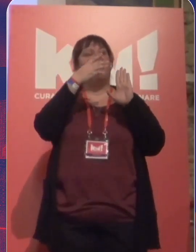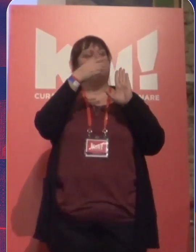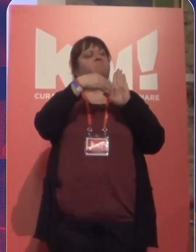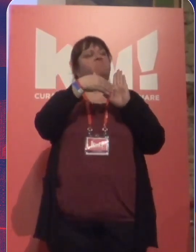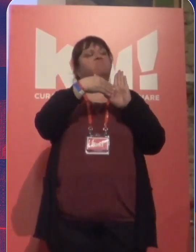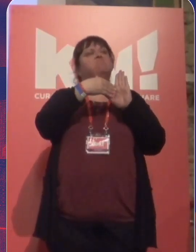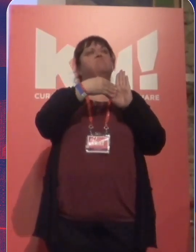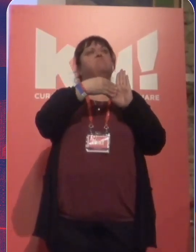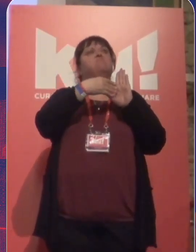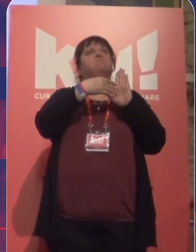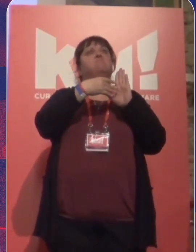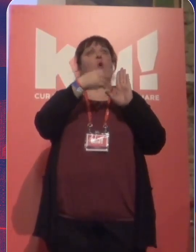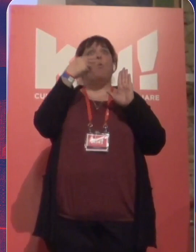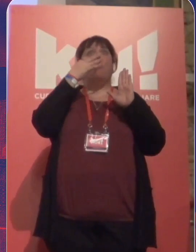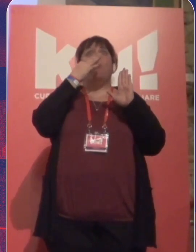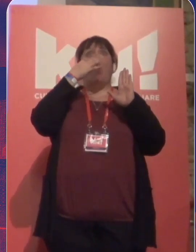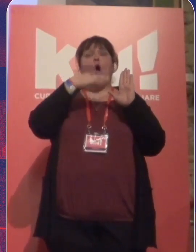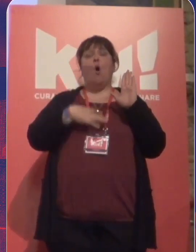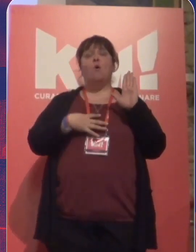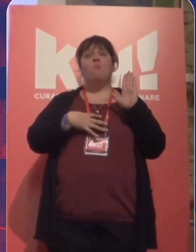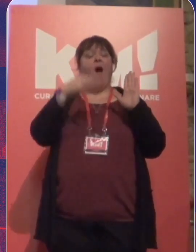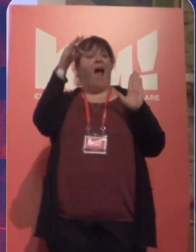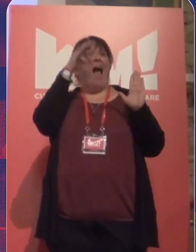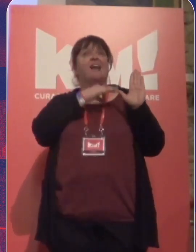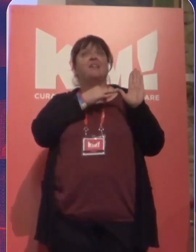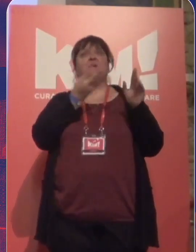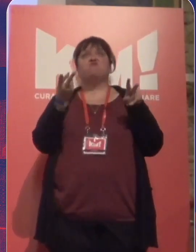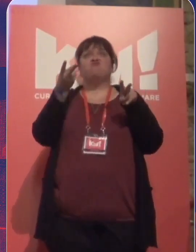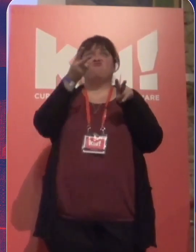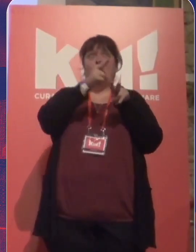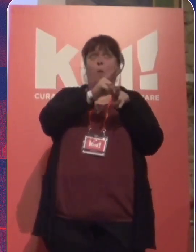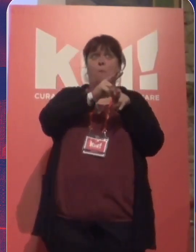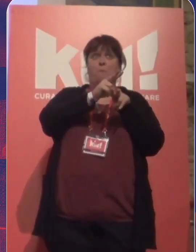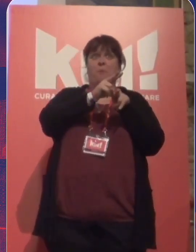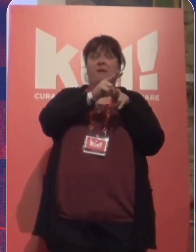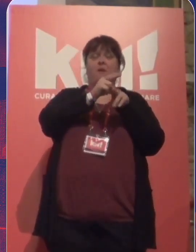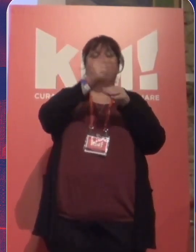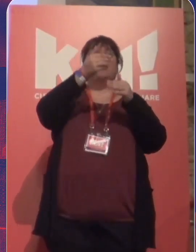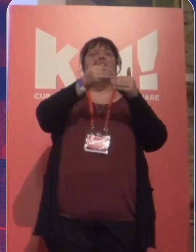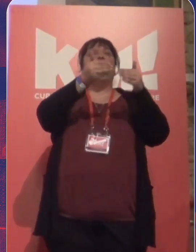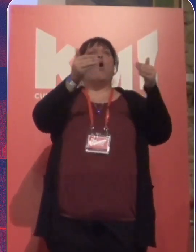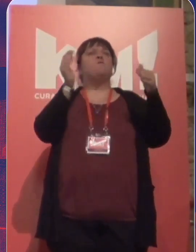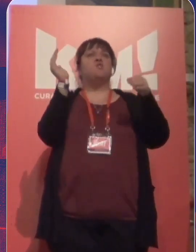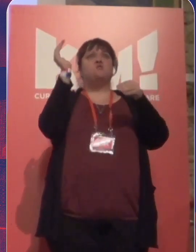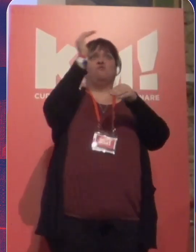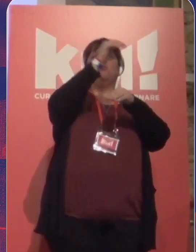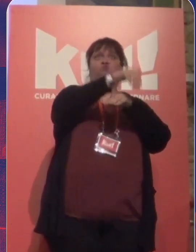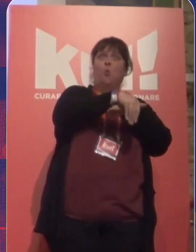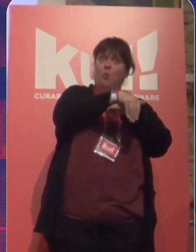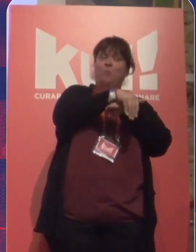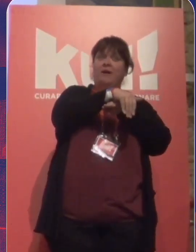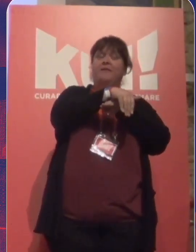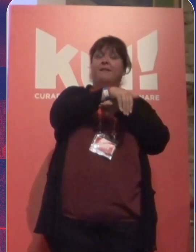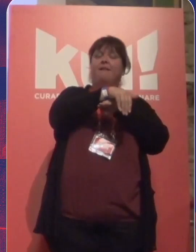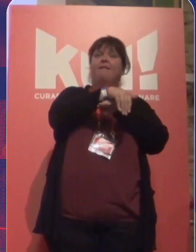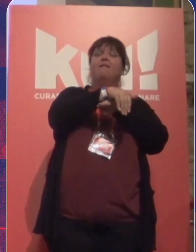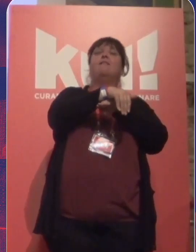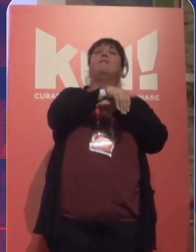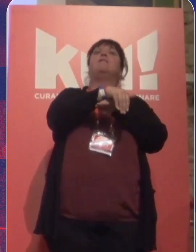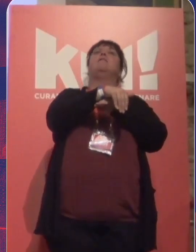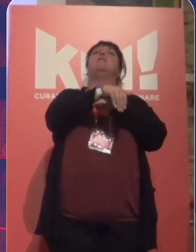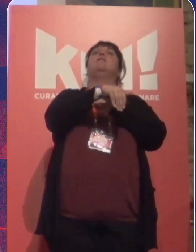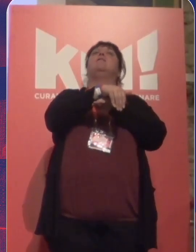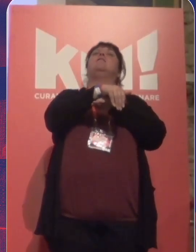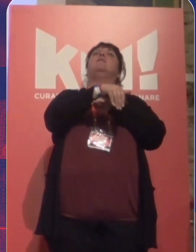sconfinamento necessità del confine abbiamo detto no ma la doppia anima dell'altro cioè per un verso l'essere